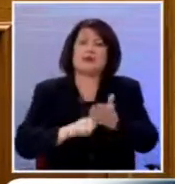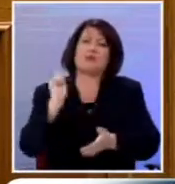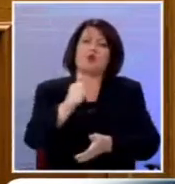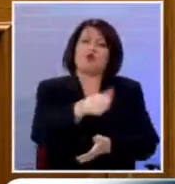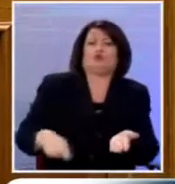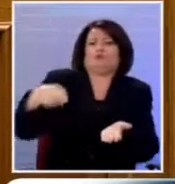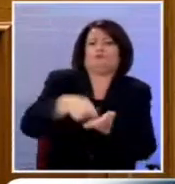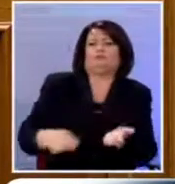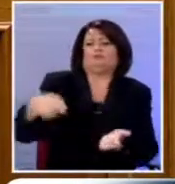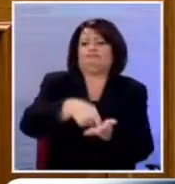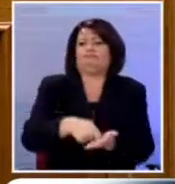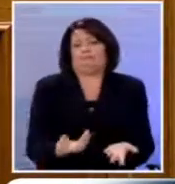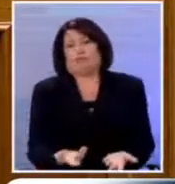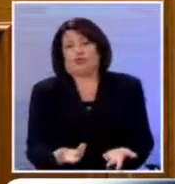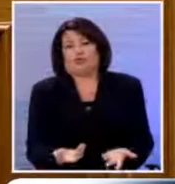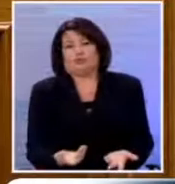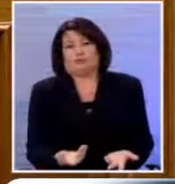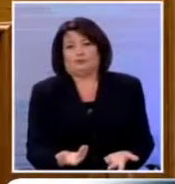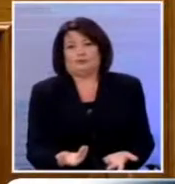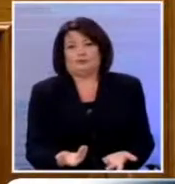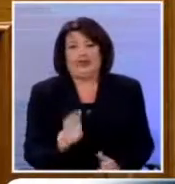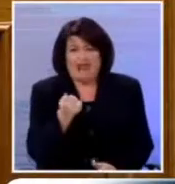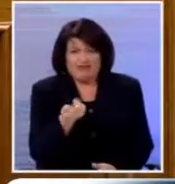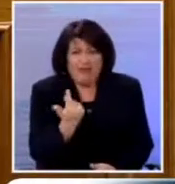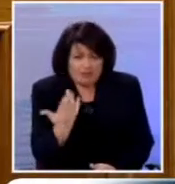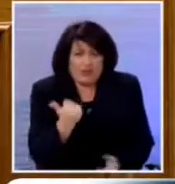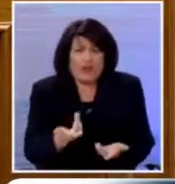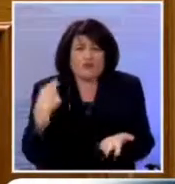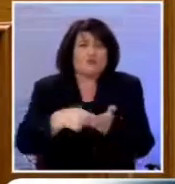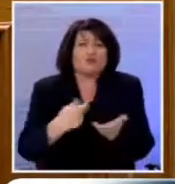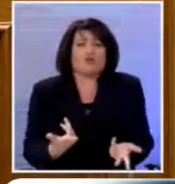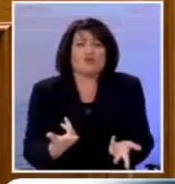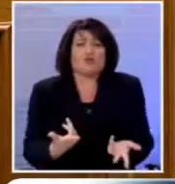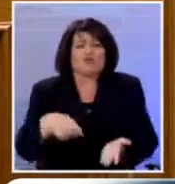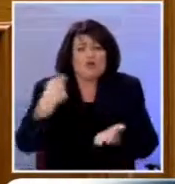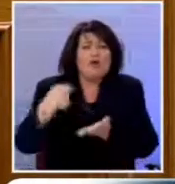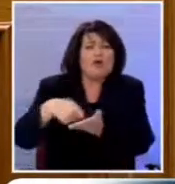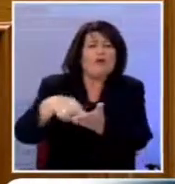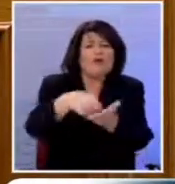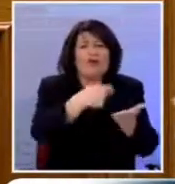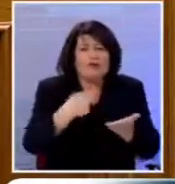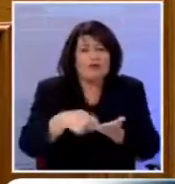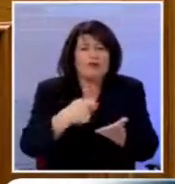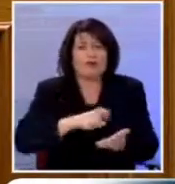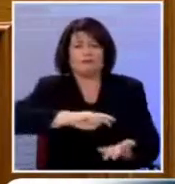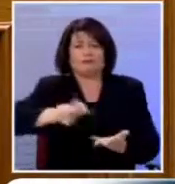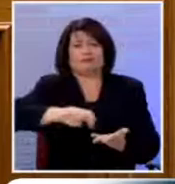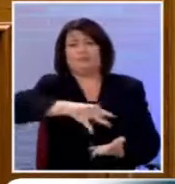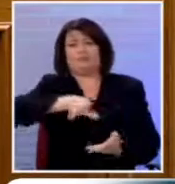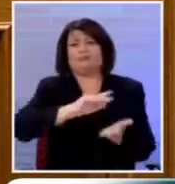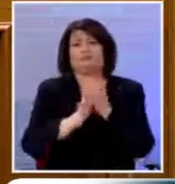τσέπη τους. Εάν βέβαια ψάχνοντας τις τσέπες τους βρουν τίποτα, γιατί με τη φοροκαταιγίδα που τους στείλατε τους τα έχετε αρπάξει